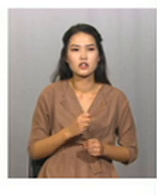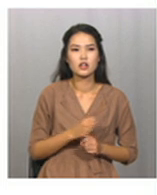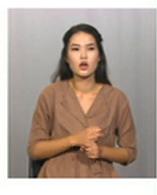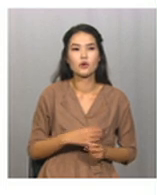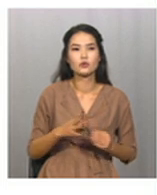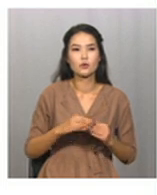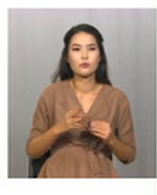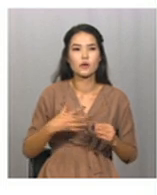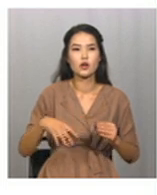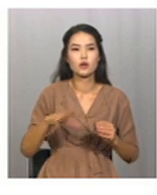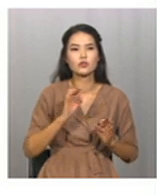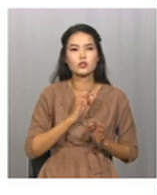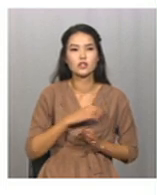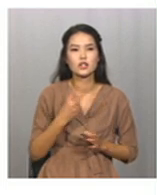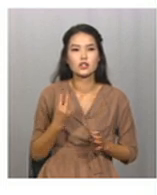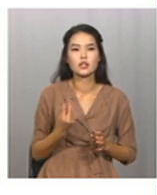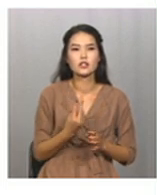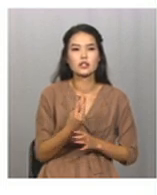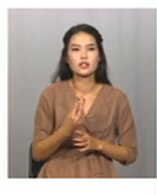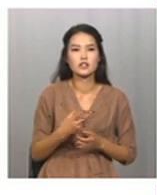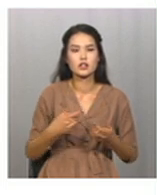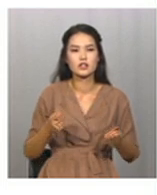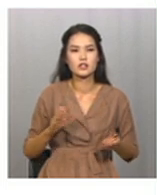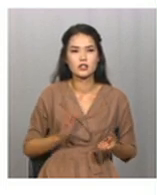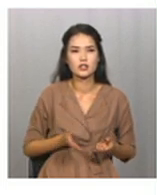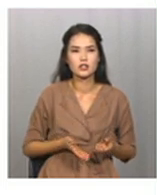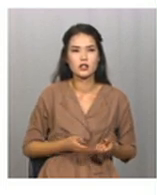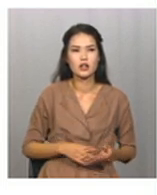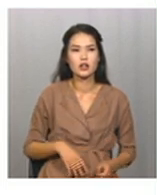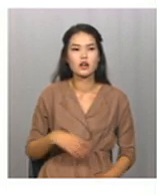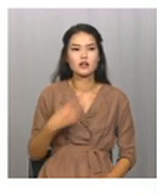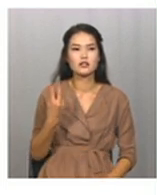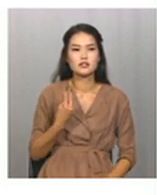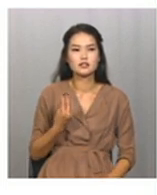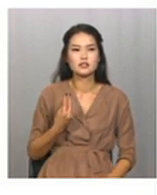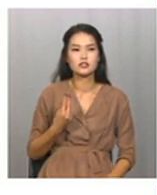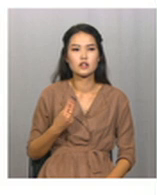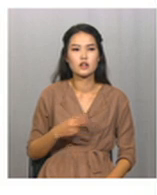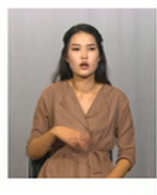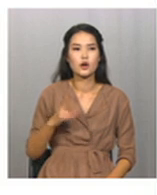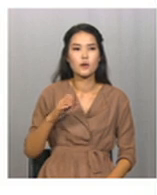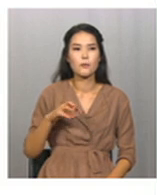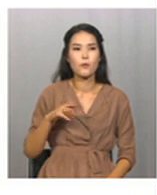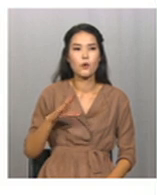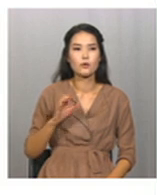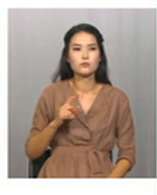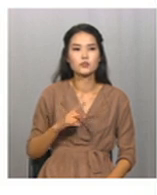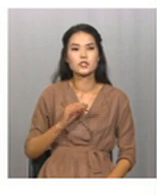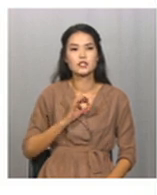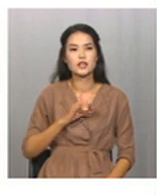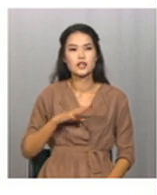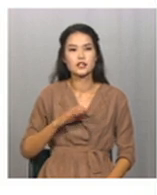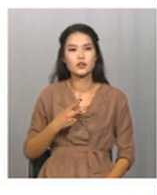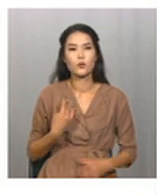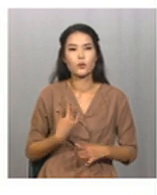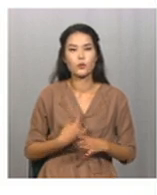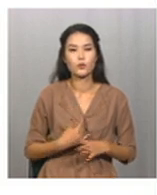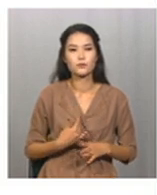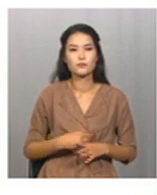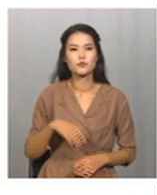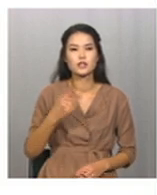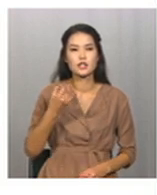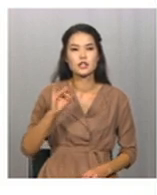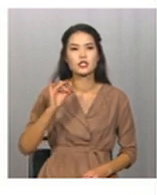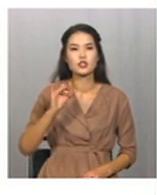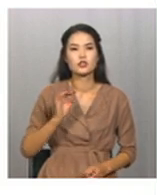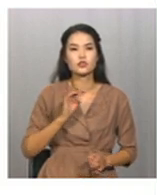топырақтың құнарлығы 2 есе артар еді. Екінші, болымсыз етістікке көсемшенің